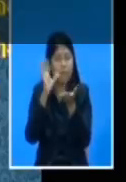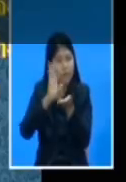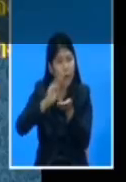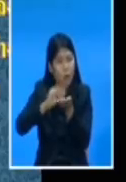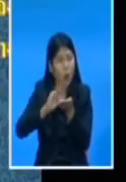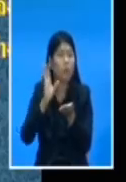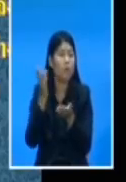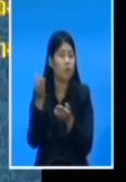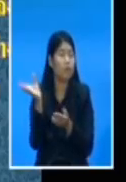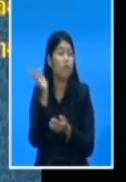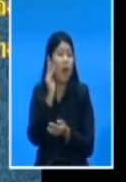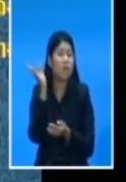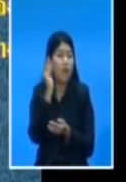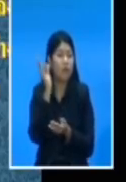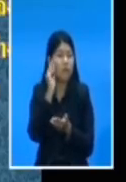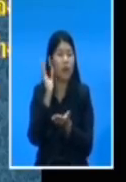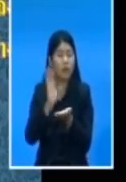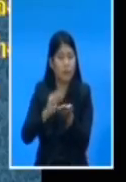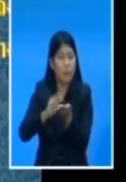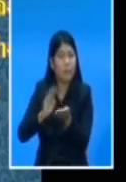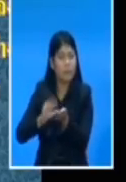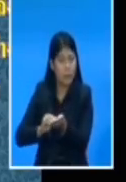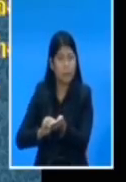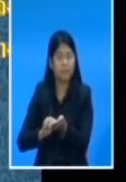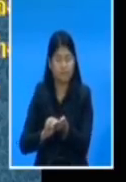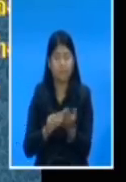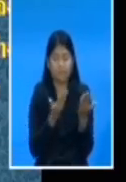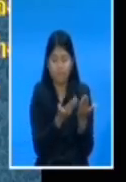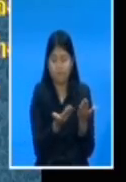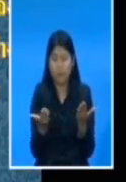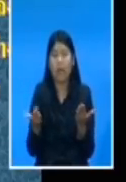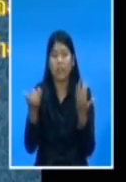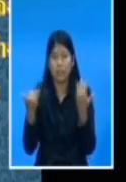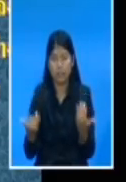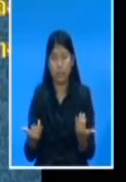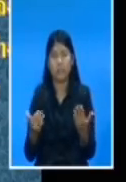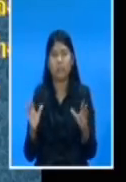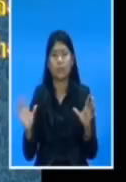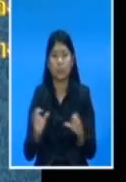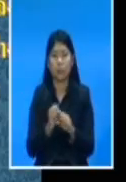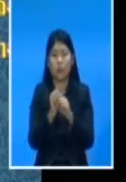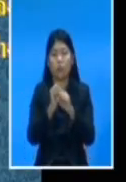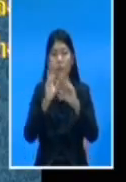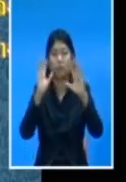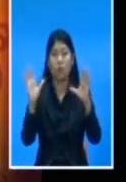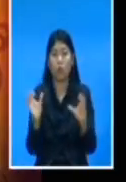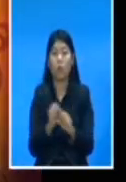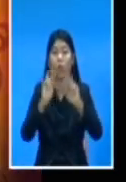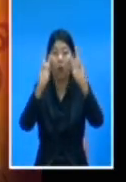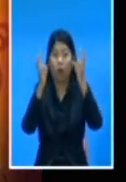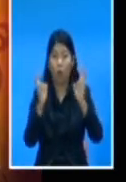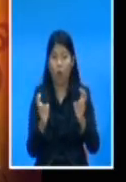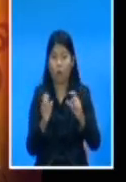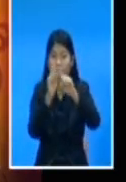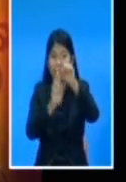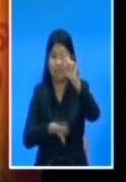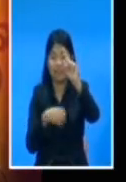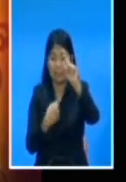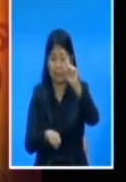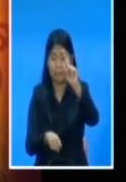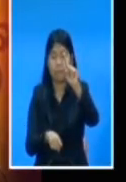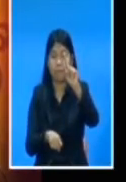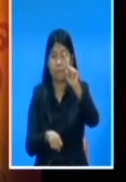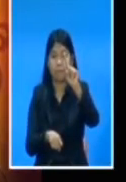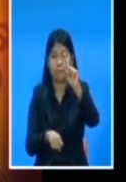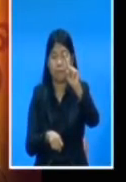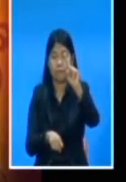ร์เหล่านี้ก็มาตอบโจทย์ครับขณะนี้โจทย์นี้ถูกตอบเป็น10ประเด็นด้วยกันผมขออนุญาตนำเรียนเป็นล